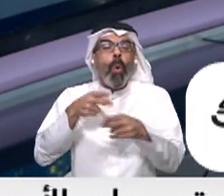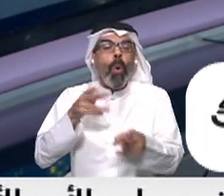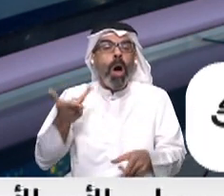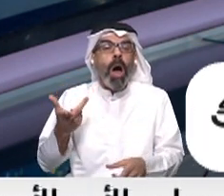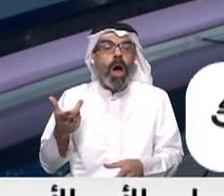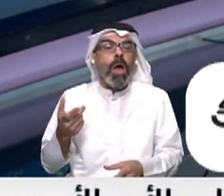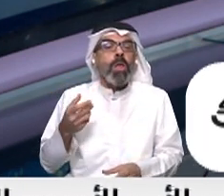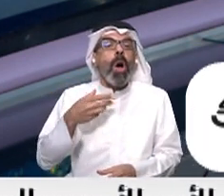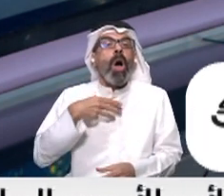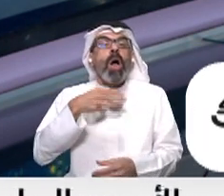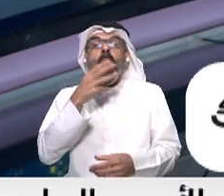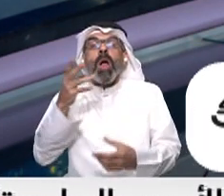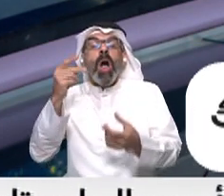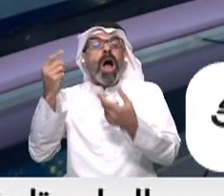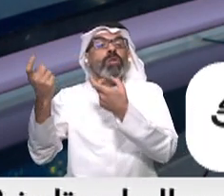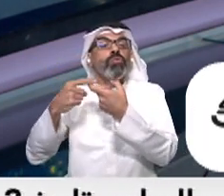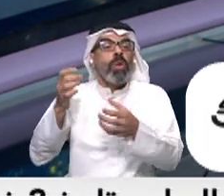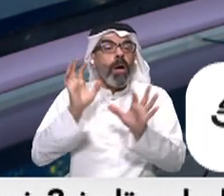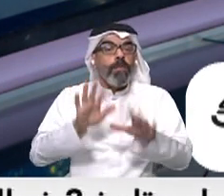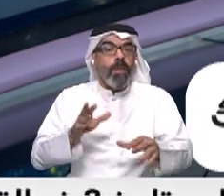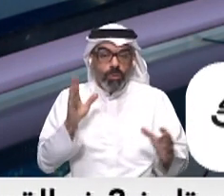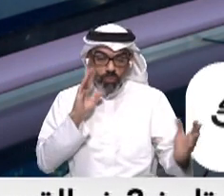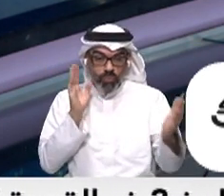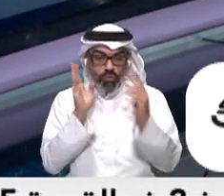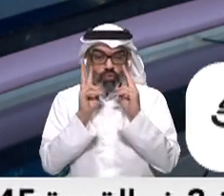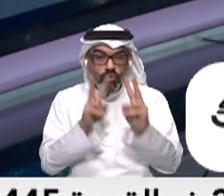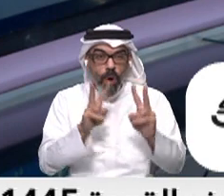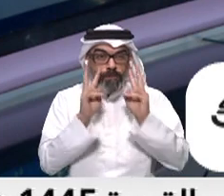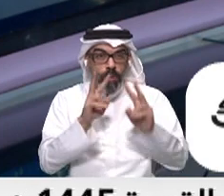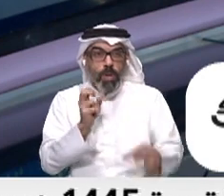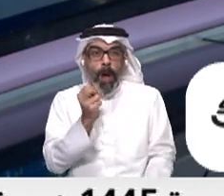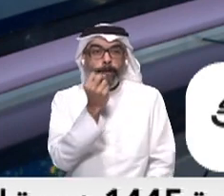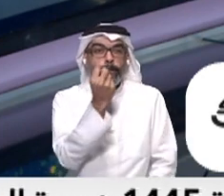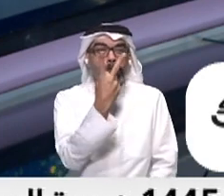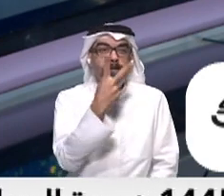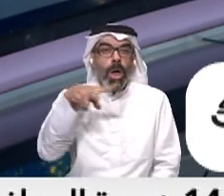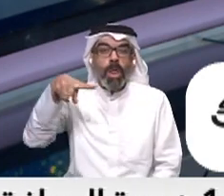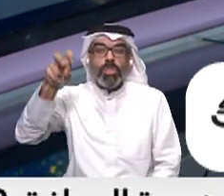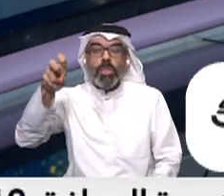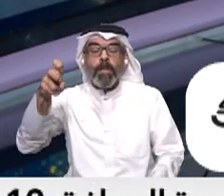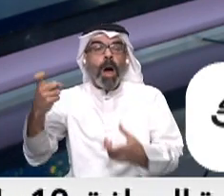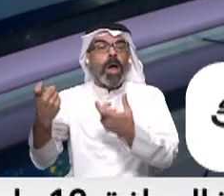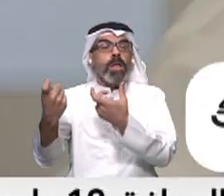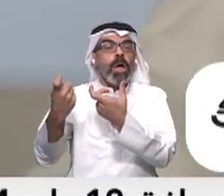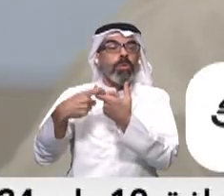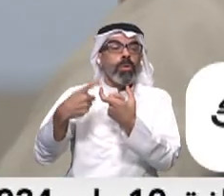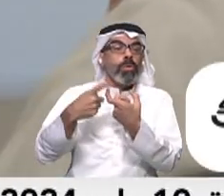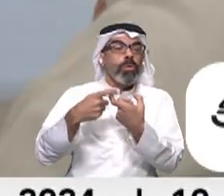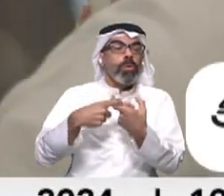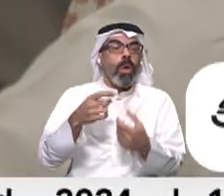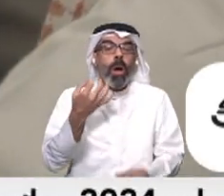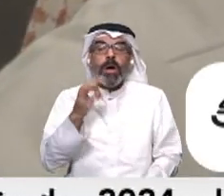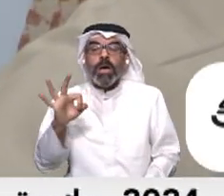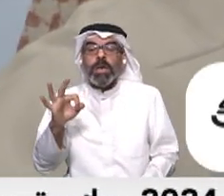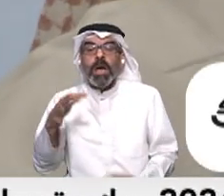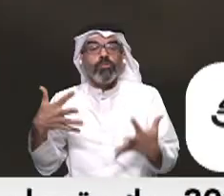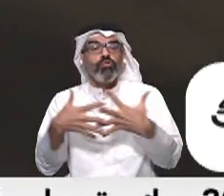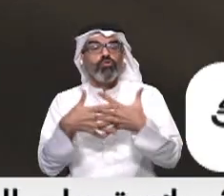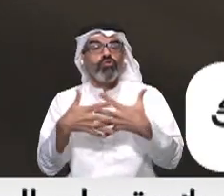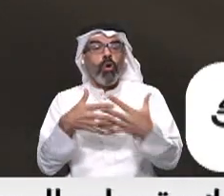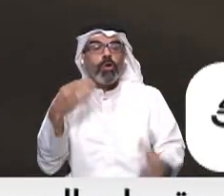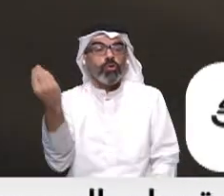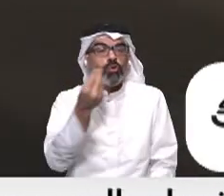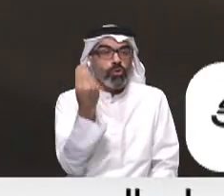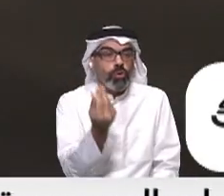السياحه السعوديه التقوا من خلالها باكثر من 280 شريكا ممثل شركات السياحه والسفر